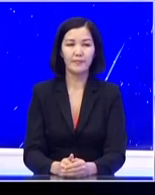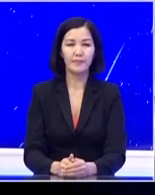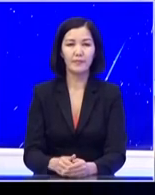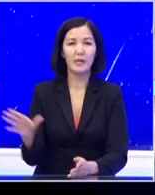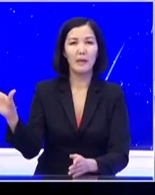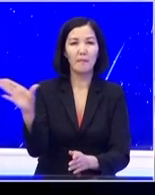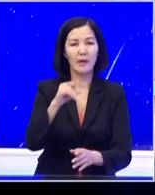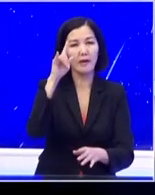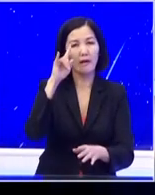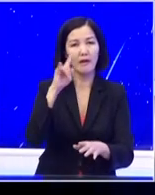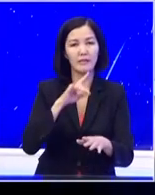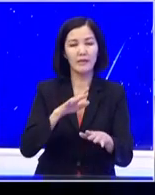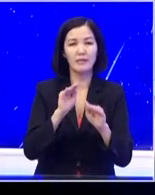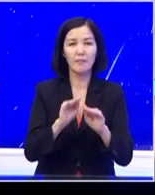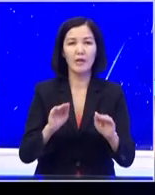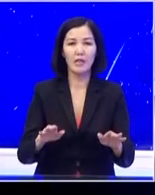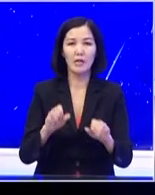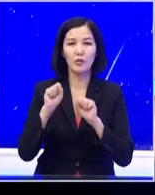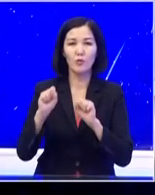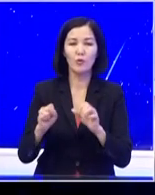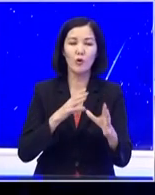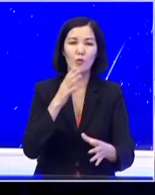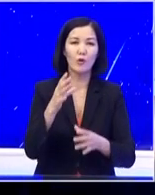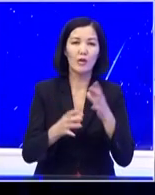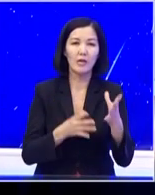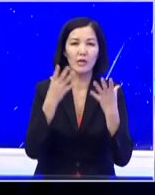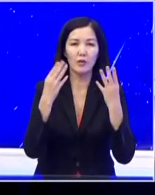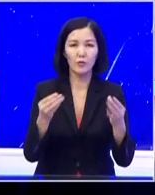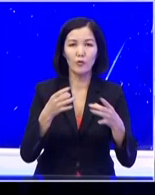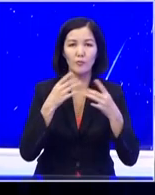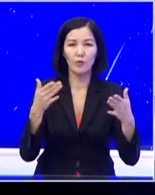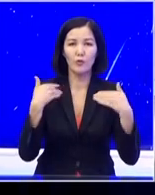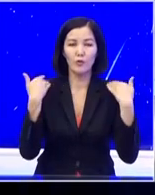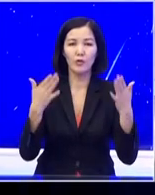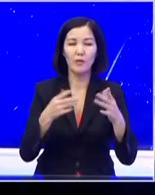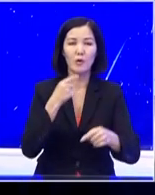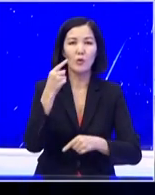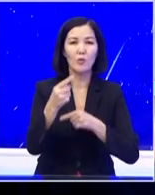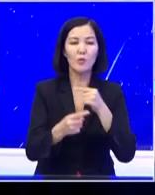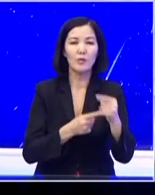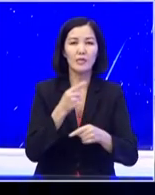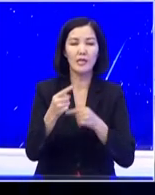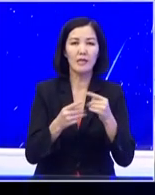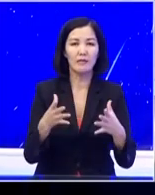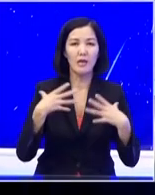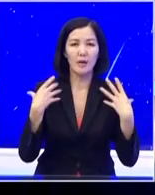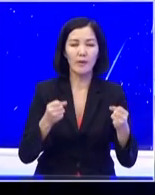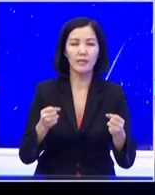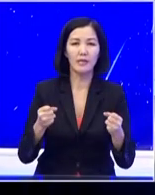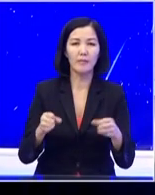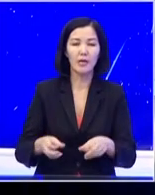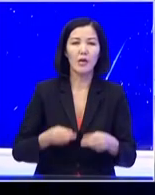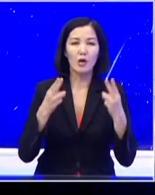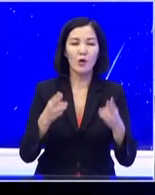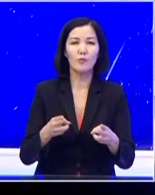Барша қазақстандықтарды балаларды қорғаудың халықаралық күнімен құттықтаймын. Бұл өскелең ұрпақтың амандығына, денсаулығымен,